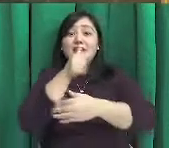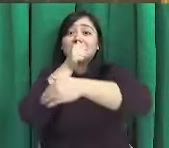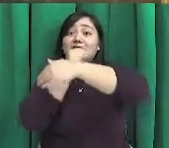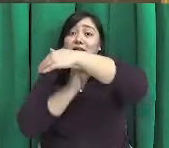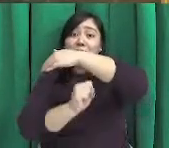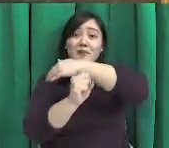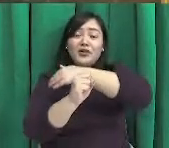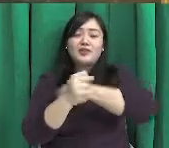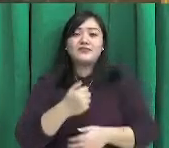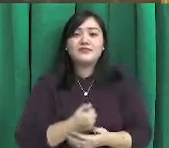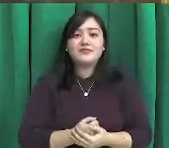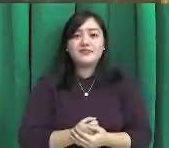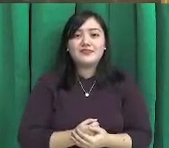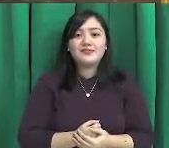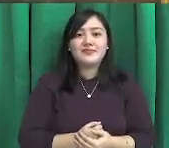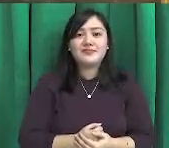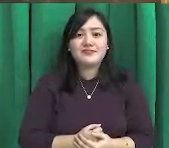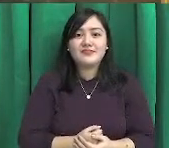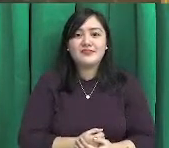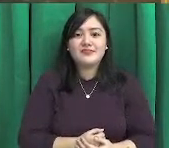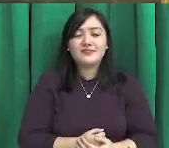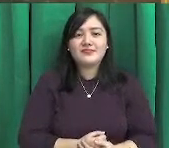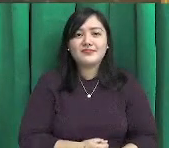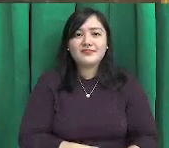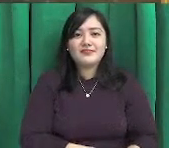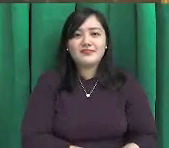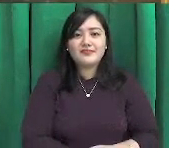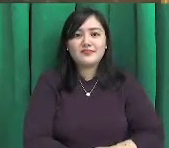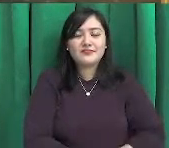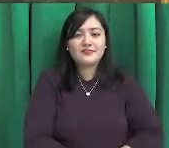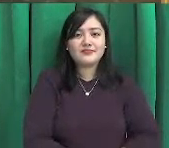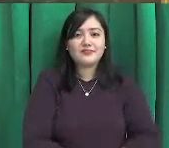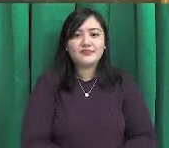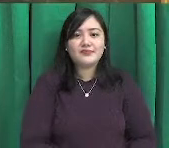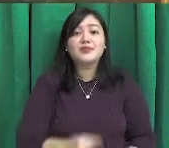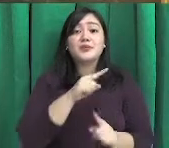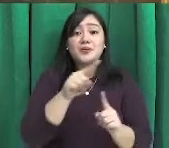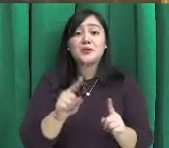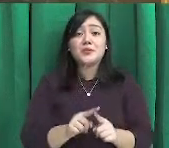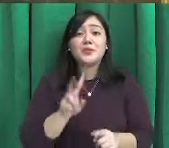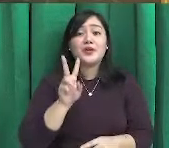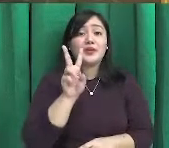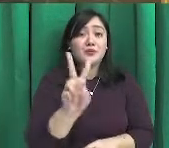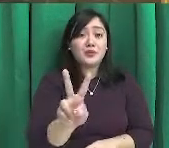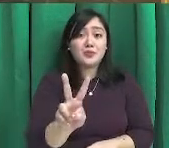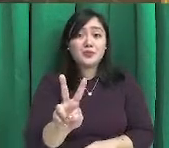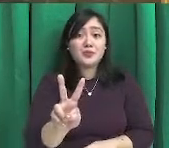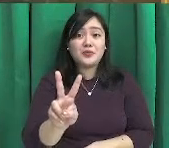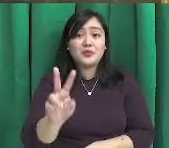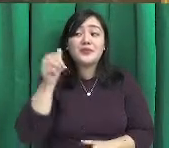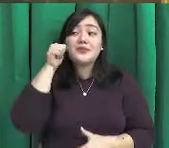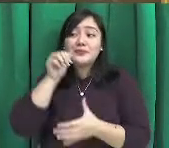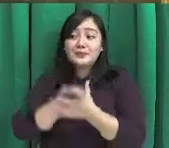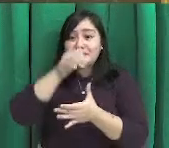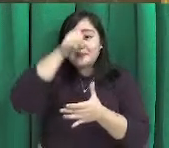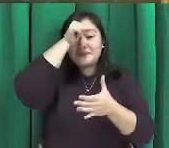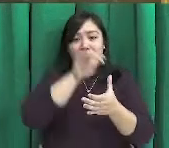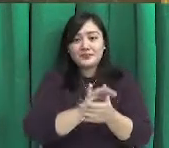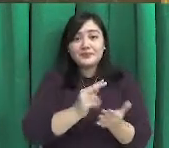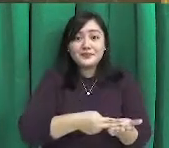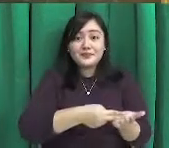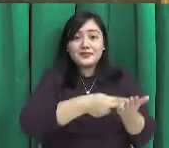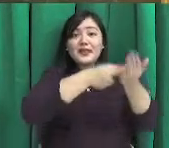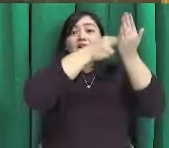fact, malaking kagaanan din niya sa atin. Pagka ang dalaway nag-isip at pagka ang dalaway nagtulong-tulong sa iisang